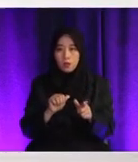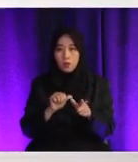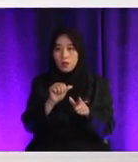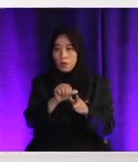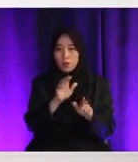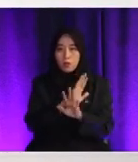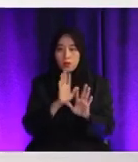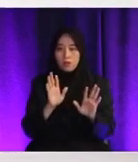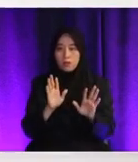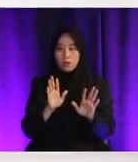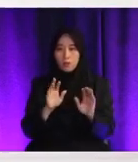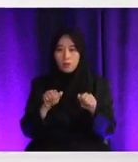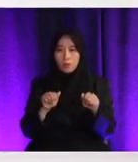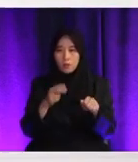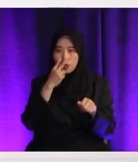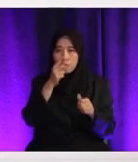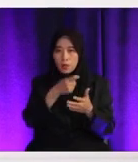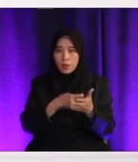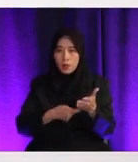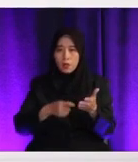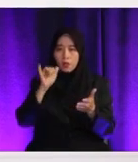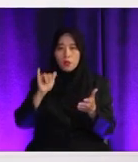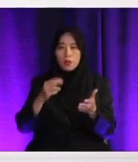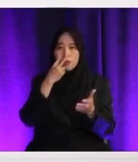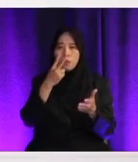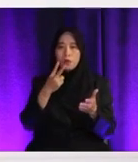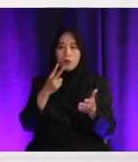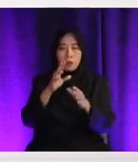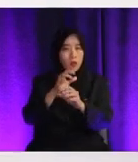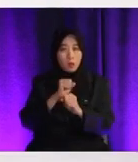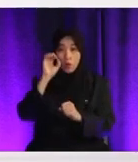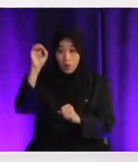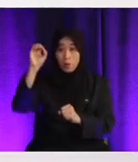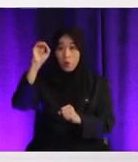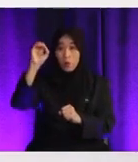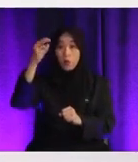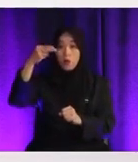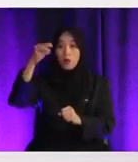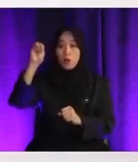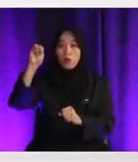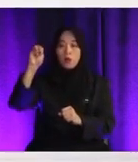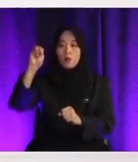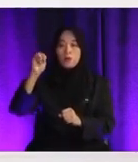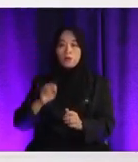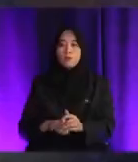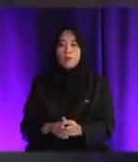aku boleh nampak nilai yang kita dapat? Dapat kosong juga cikgu. Okey, kosong ohm. Jadi bila kosong ohm